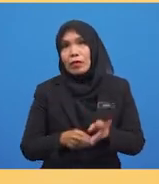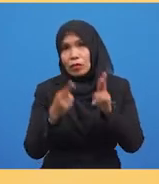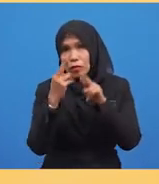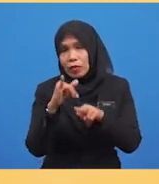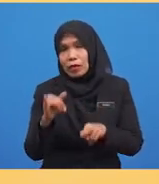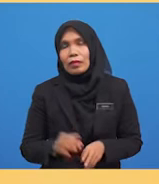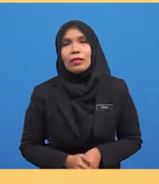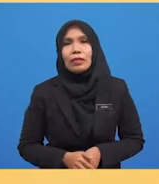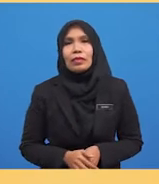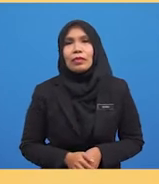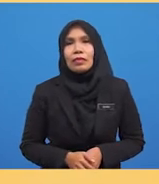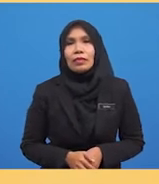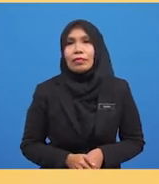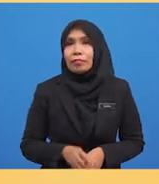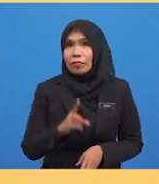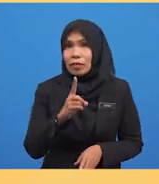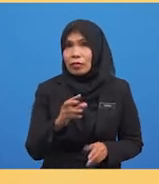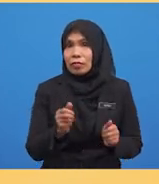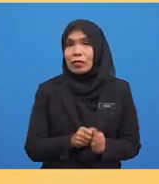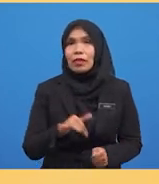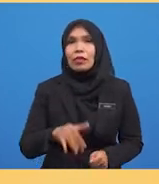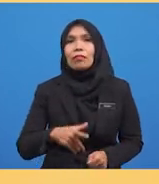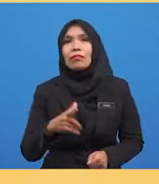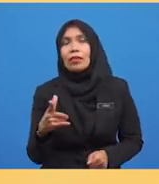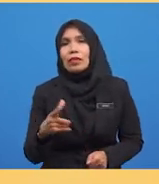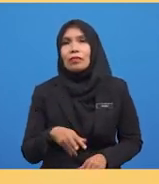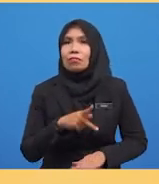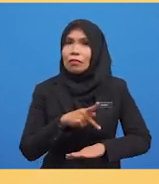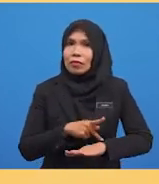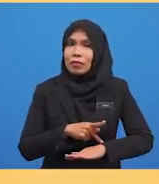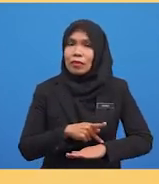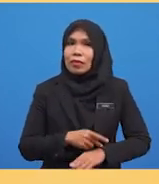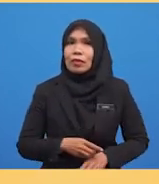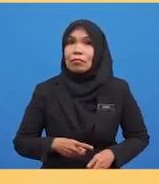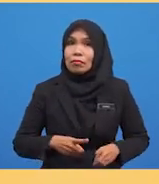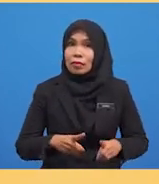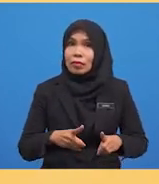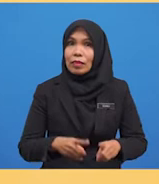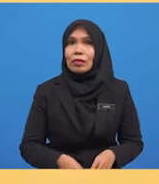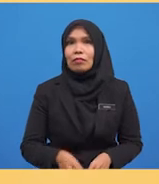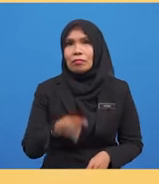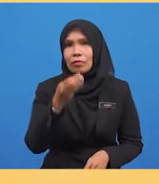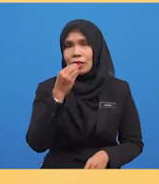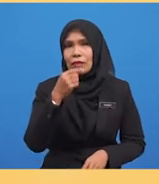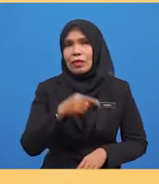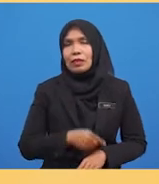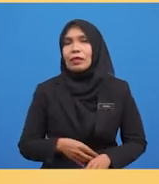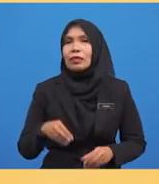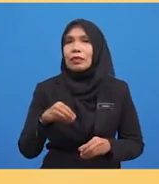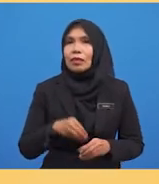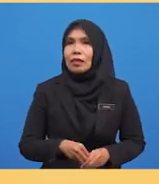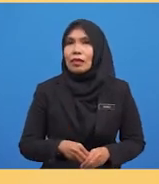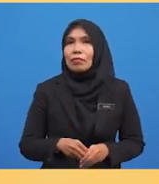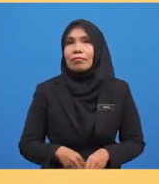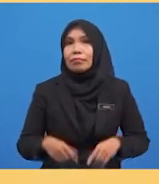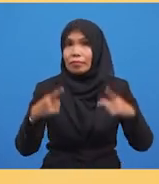menghormati antara satu dengan yang lain ketika sedang menjamu selera di dalam